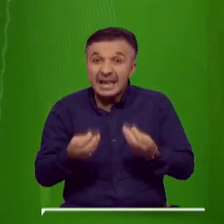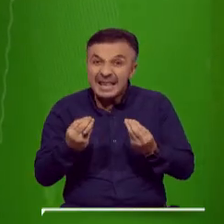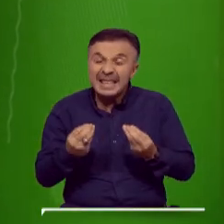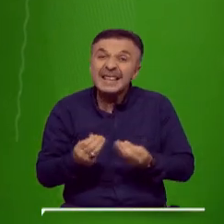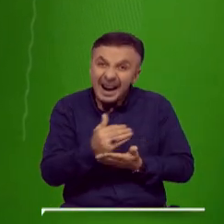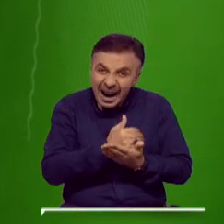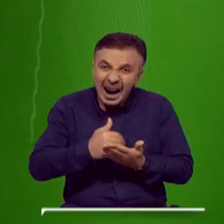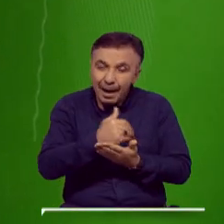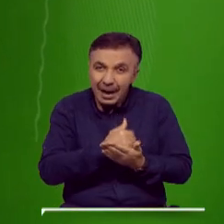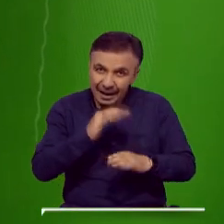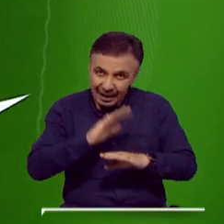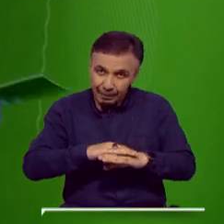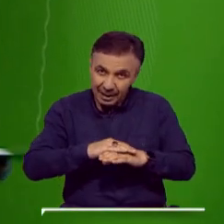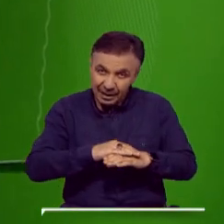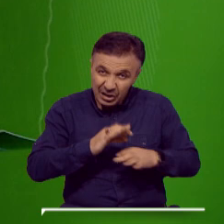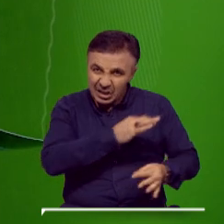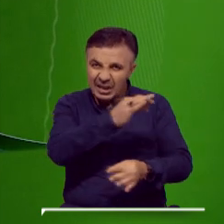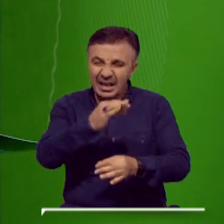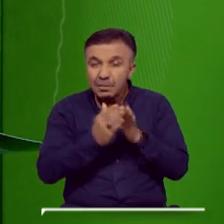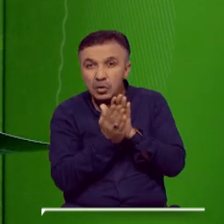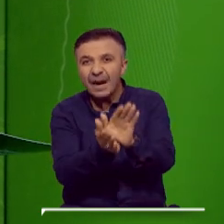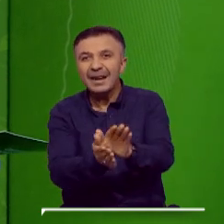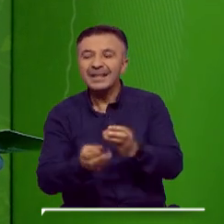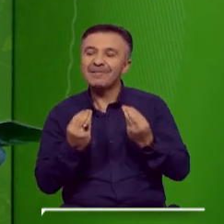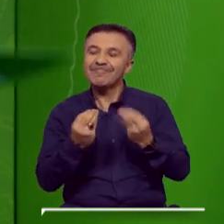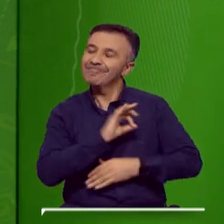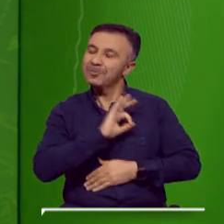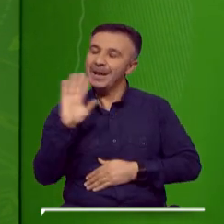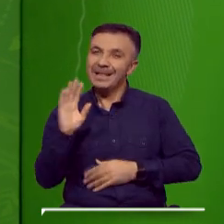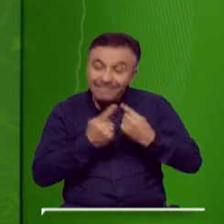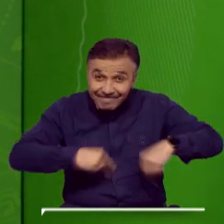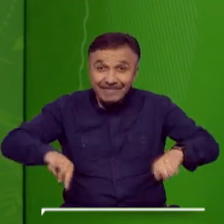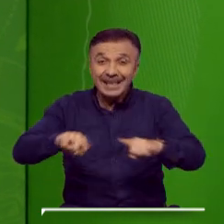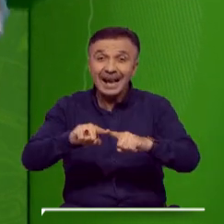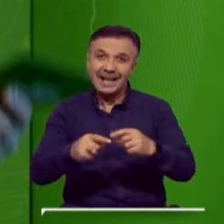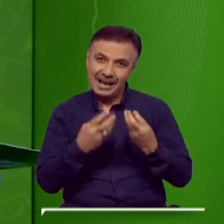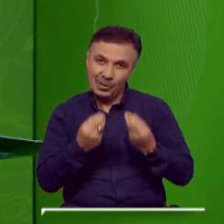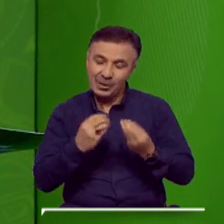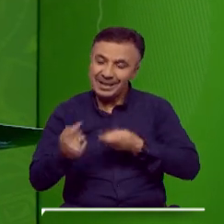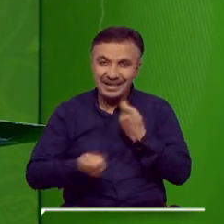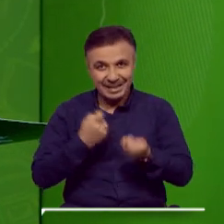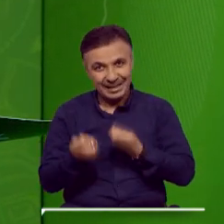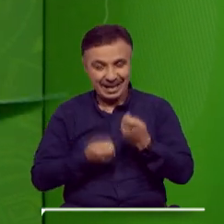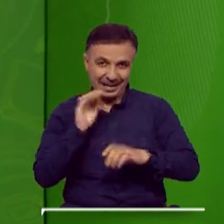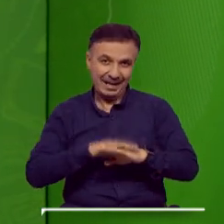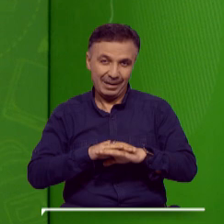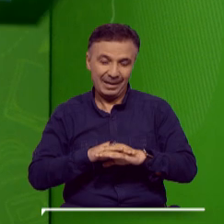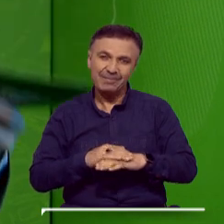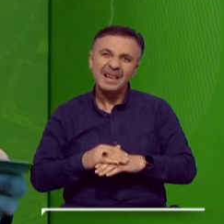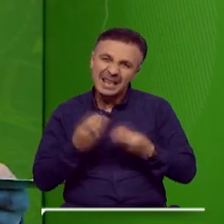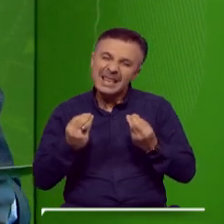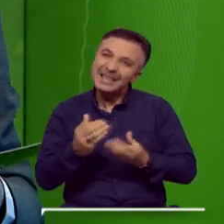amel yapanların mükafatı ne güzeldir. Bizler de güzel işler yapalım, salih